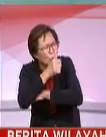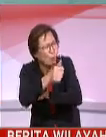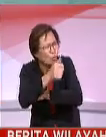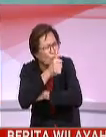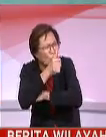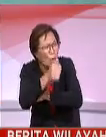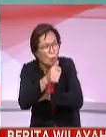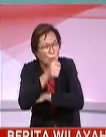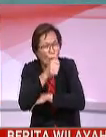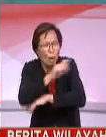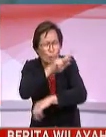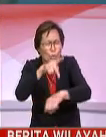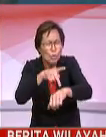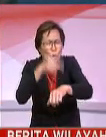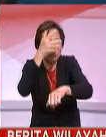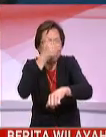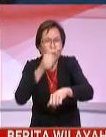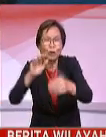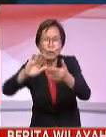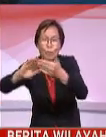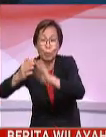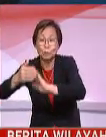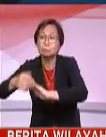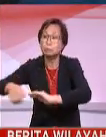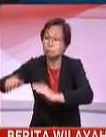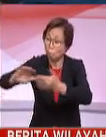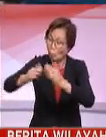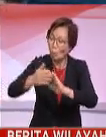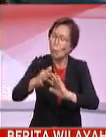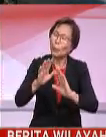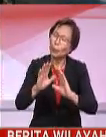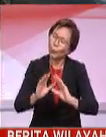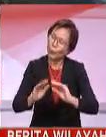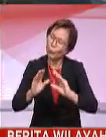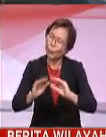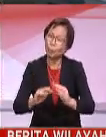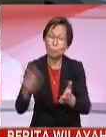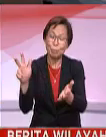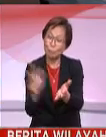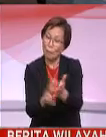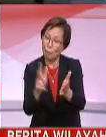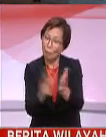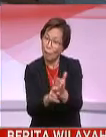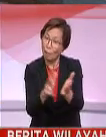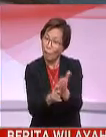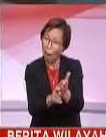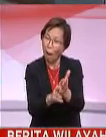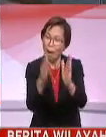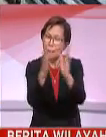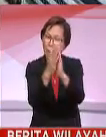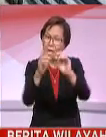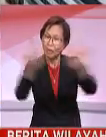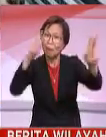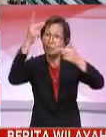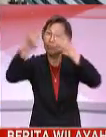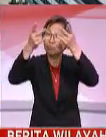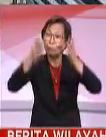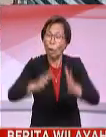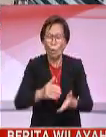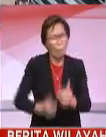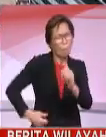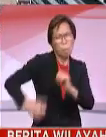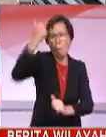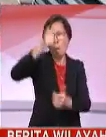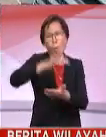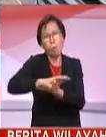sedap, pulau-pulau yang cantik serta masyarakatnya yang ramah mesra. Pengiktirafan sebagai bandaraya pelancongan terbersih